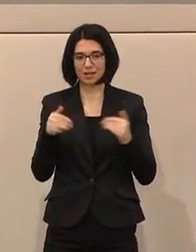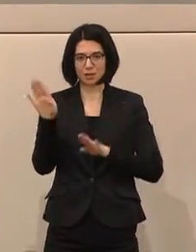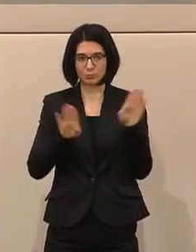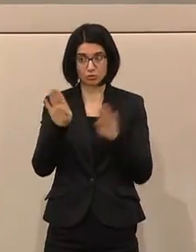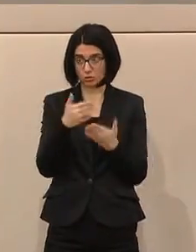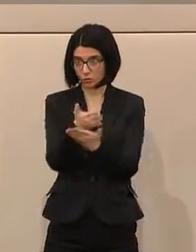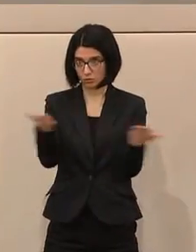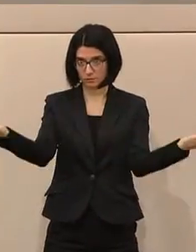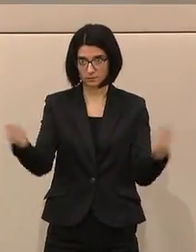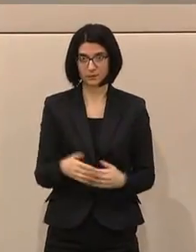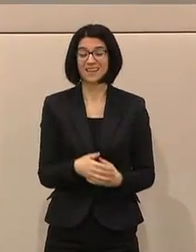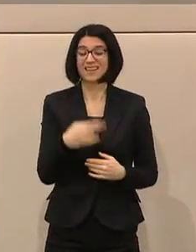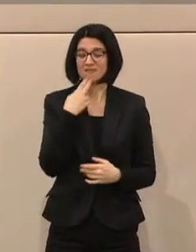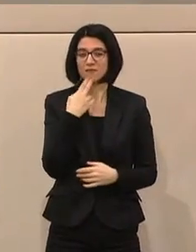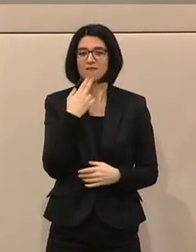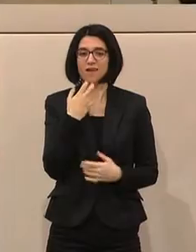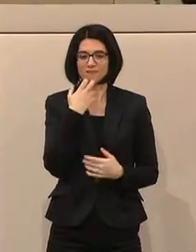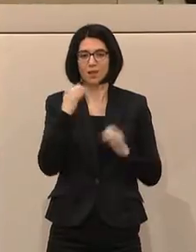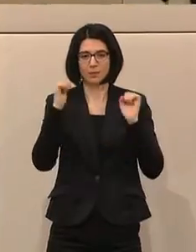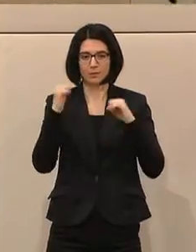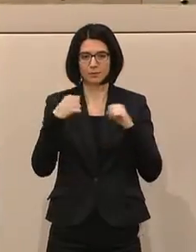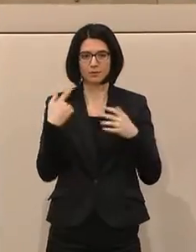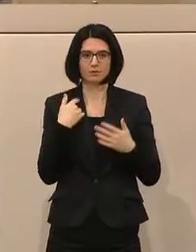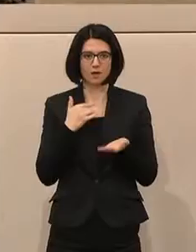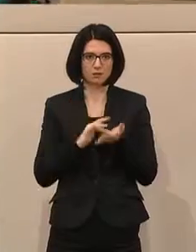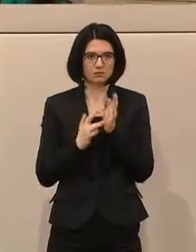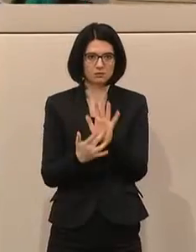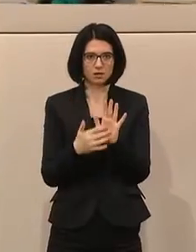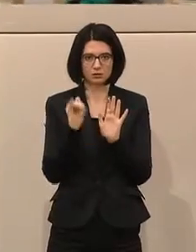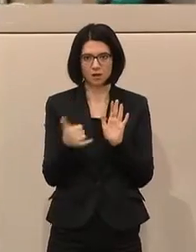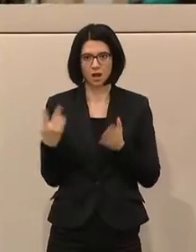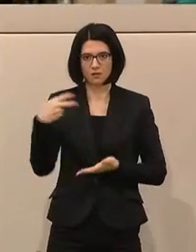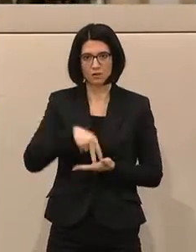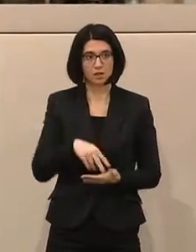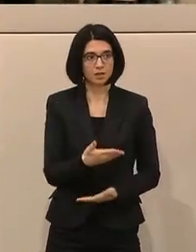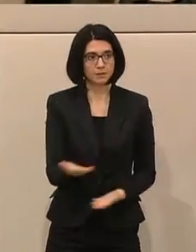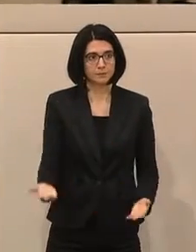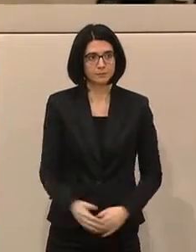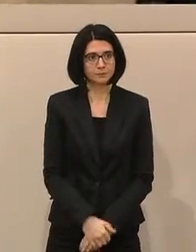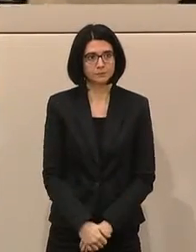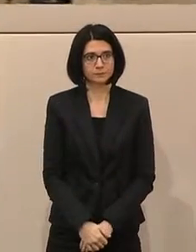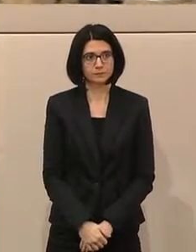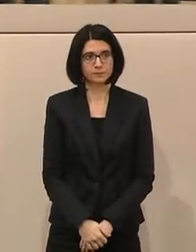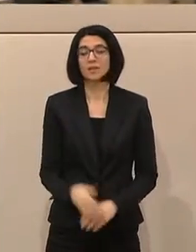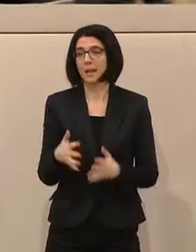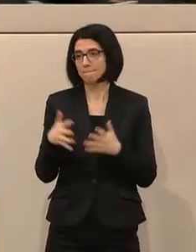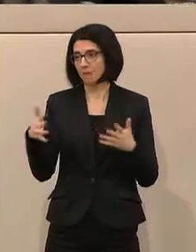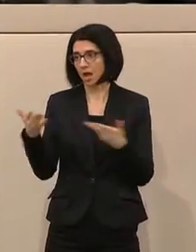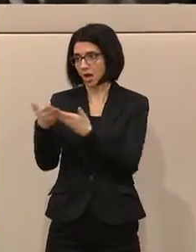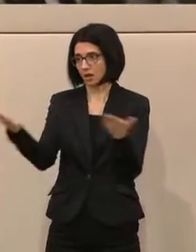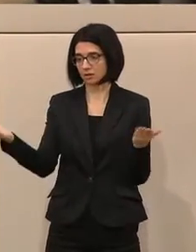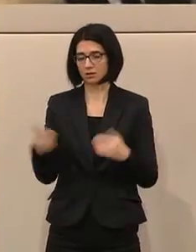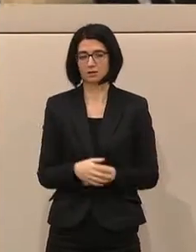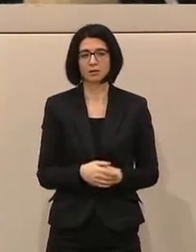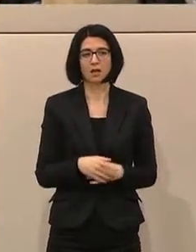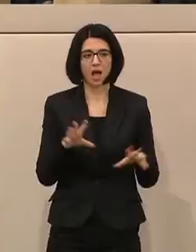Damen und Herren, ein Zeichen der Zustimmung, sich von den Sesseln zu erheben. Das ist die Mehrheit. Das